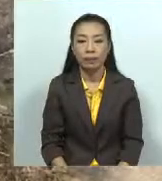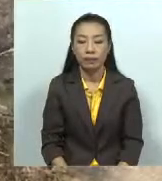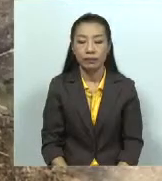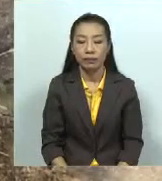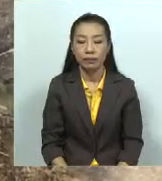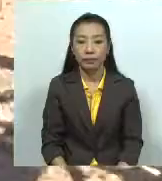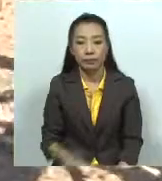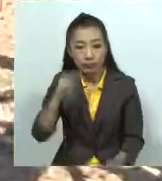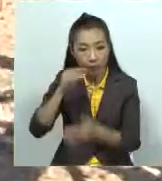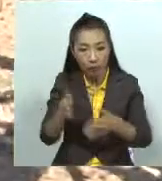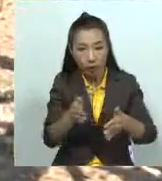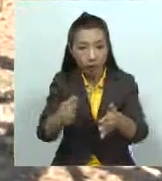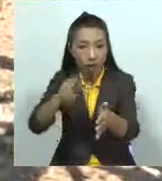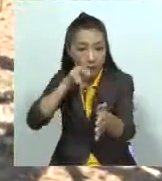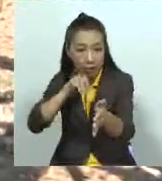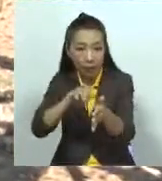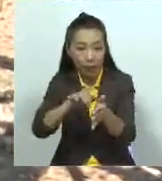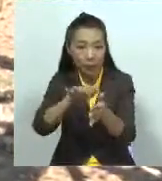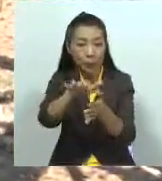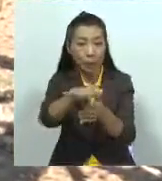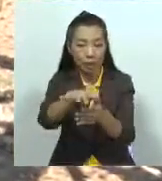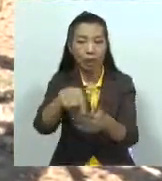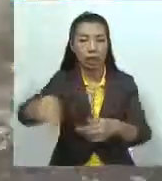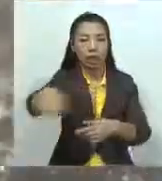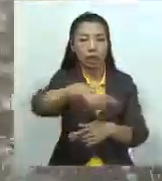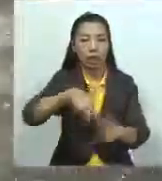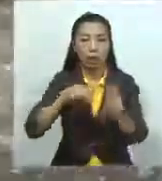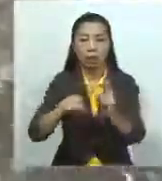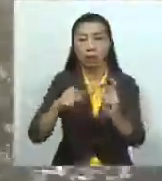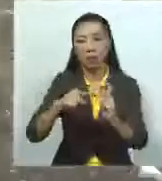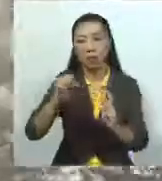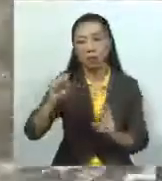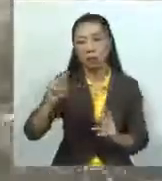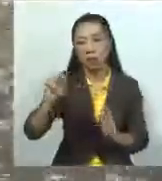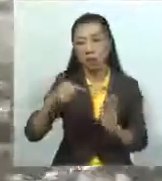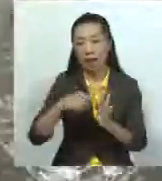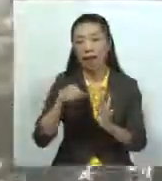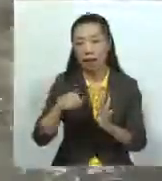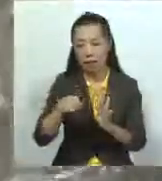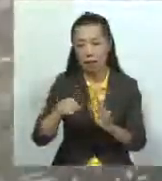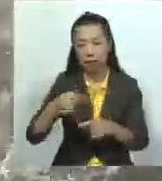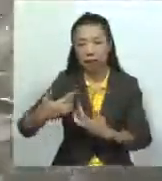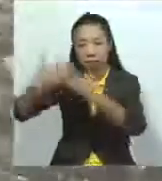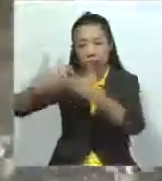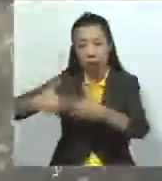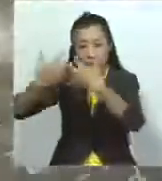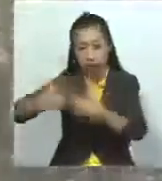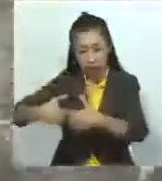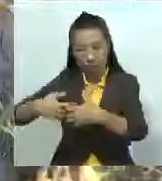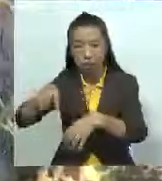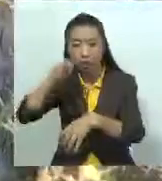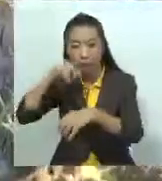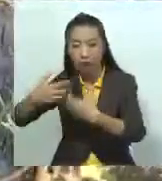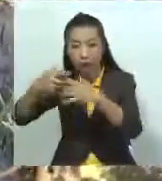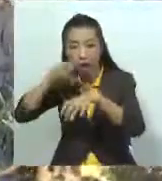คลองส่งน้ำหมู่3ตำบลบ้านแพนอำเภอเสนาจังหวัดพระนครศรีอยุธยาคือลำรางที่รับน้ำมาจากสถานีสูบน้ำที่4